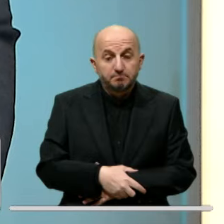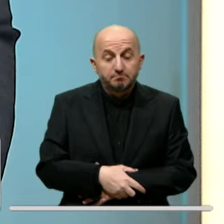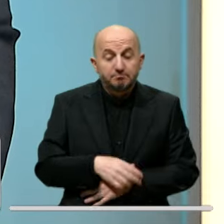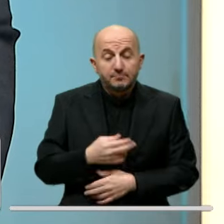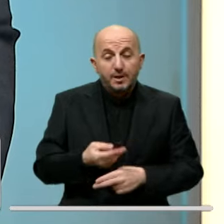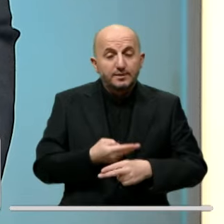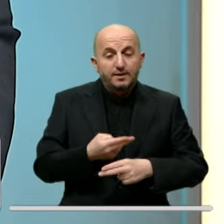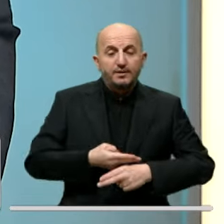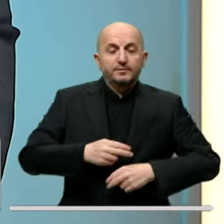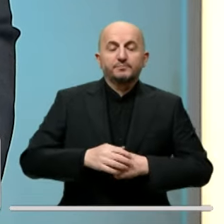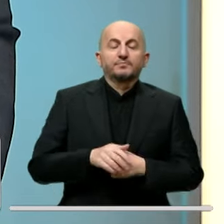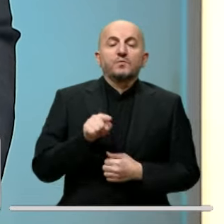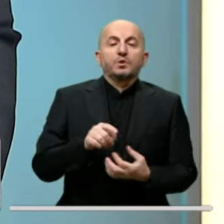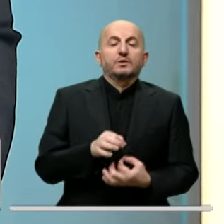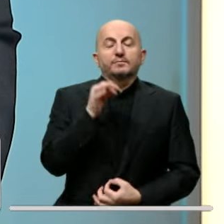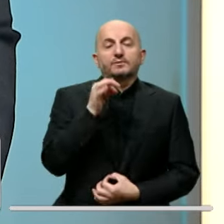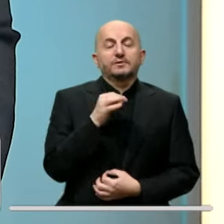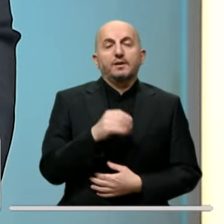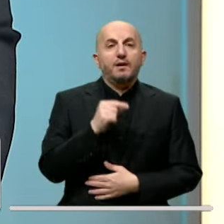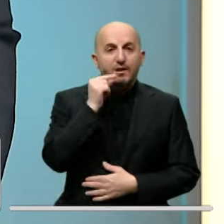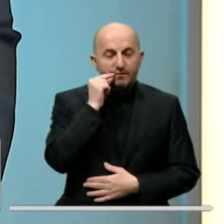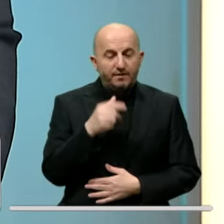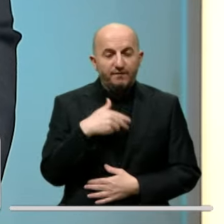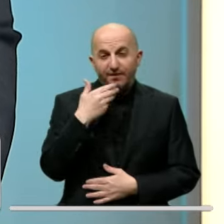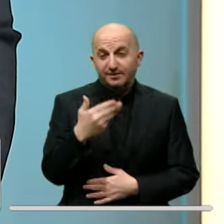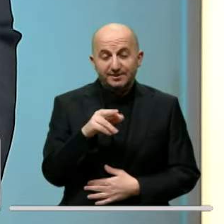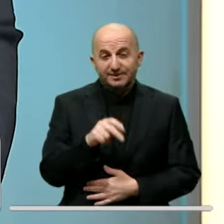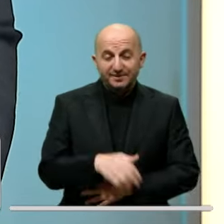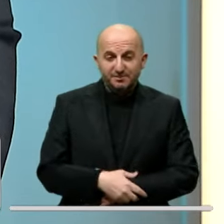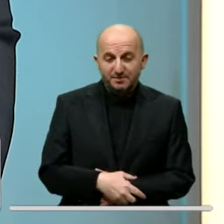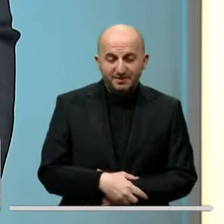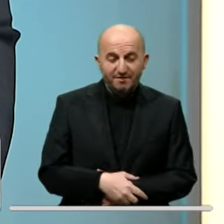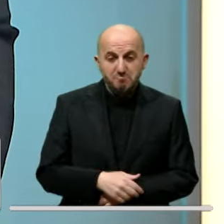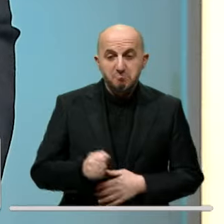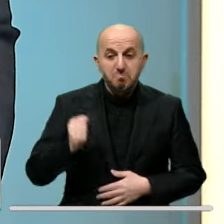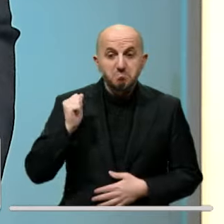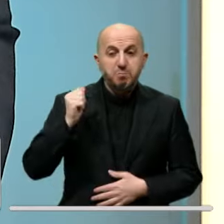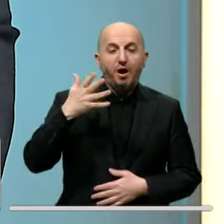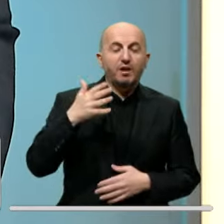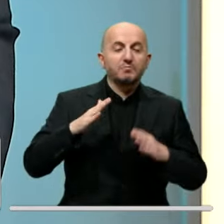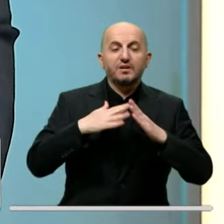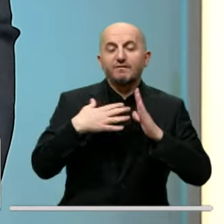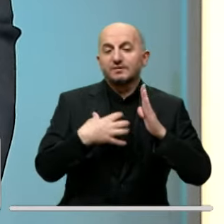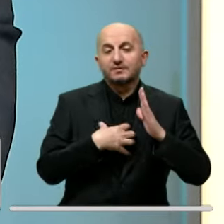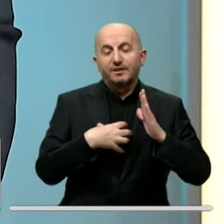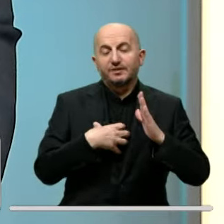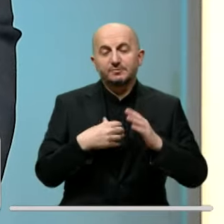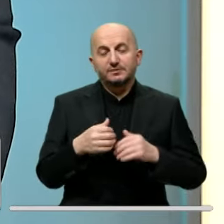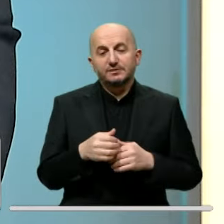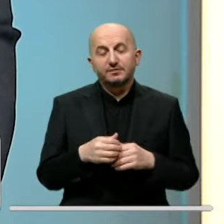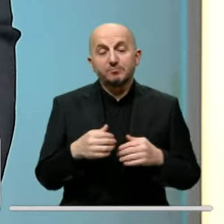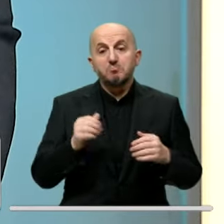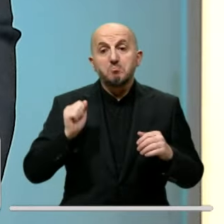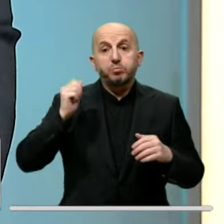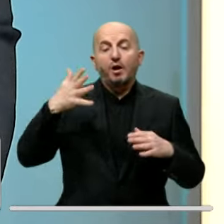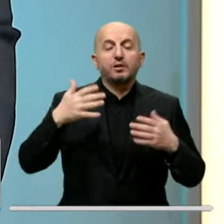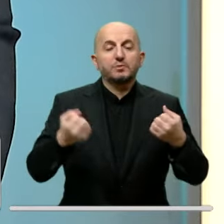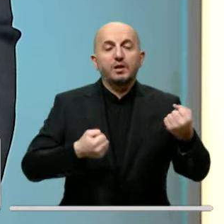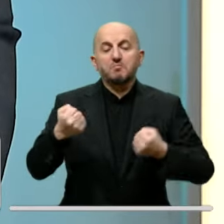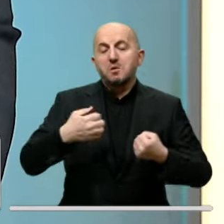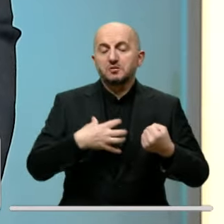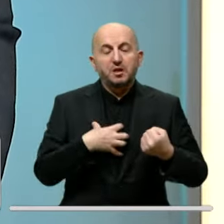Diyelim ki bu kimse beyefendinin ifade ettiği gibi pahalı bir eve sahiptir ya da pahalı bir arabaya